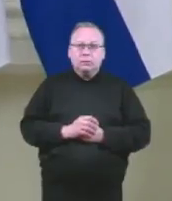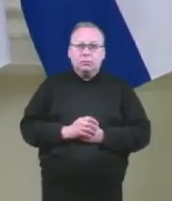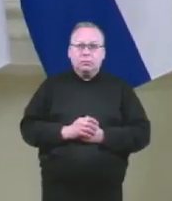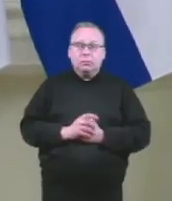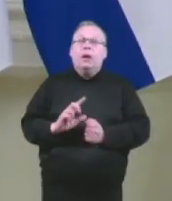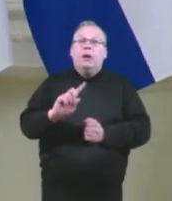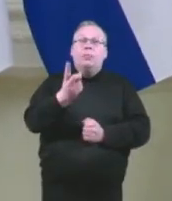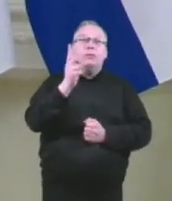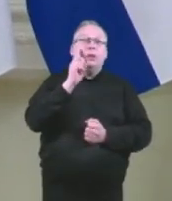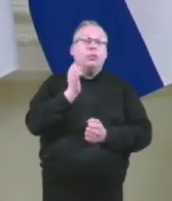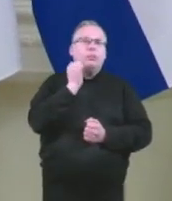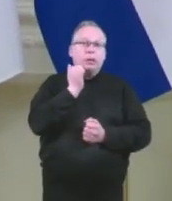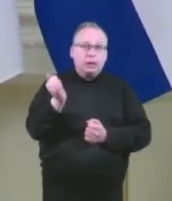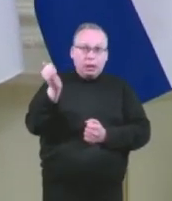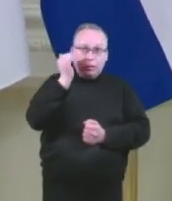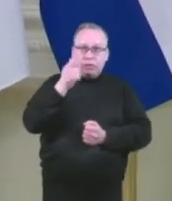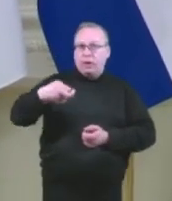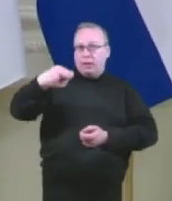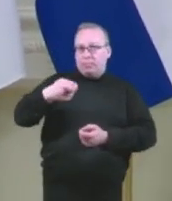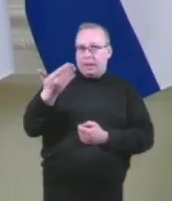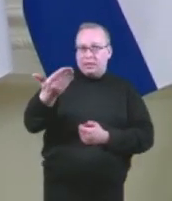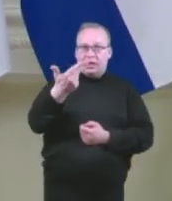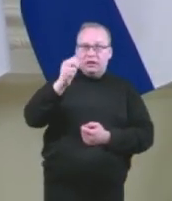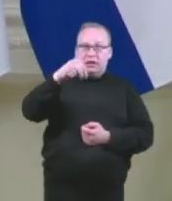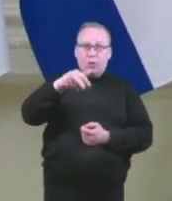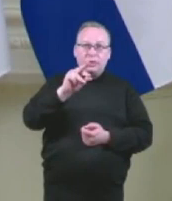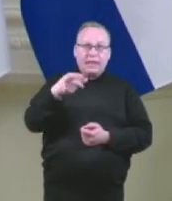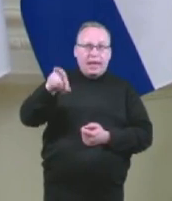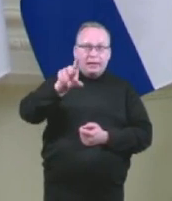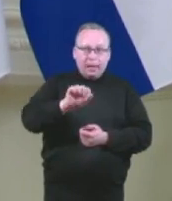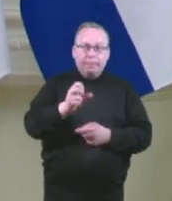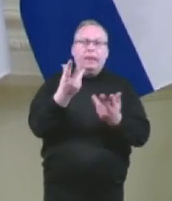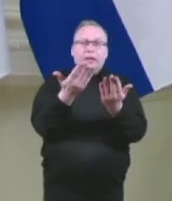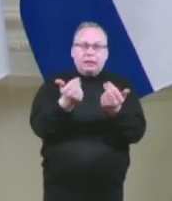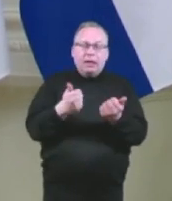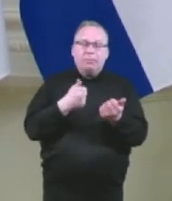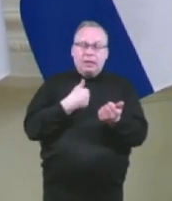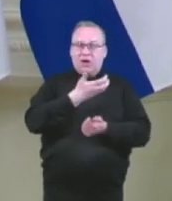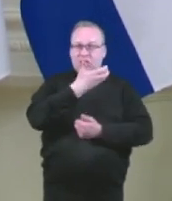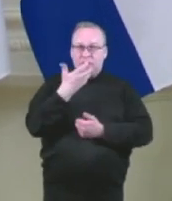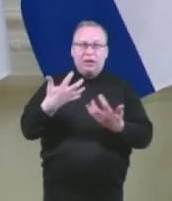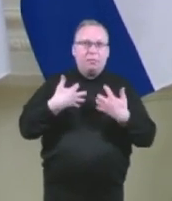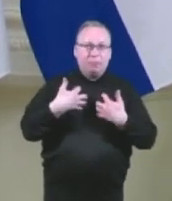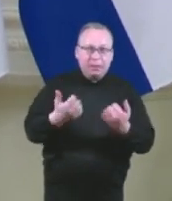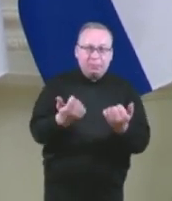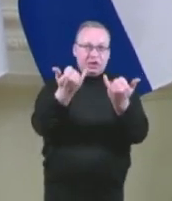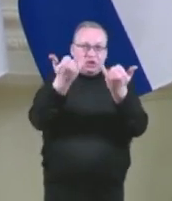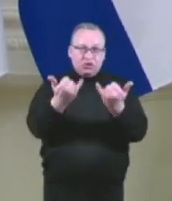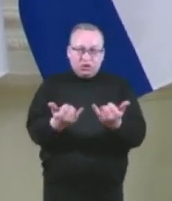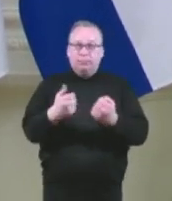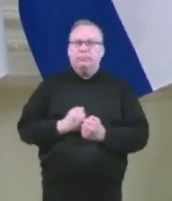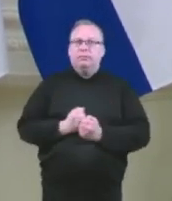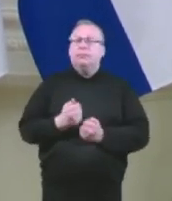Visų pirma, norėčiau padėkoti prezidentę Nausėdą už tai, kad mane taip šiltai priėmėte šiandien. Man didelė